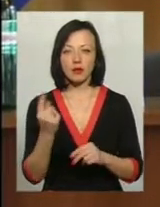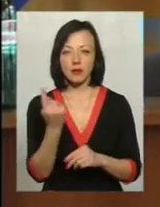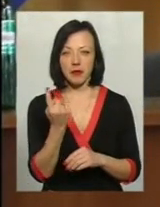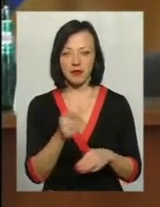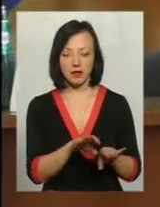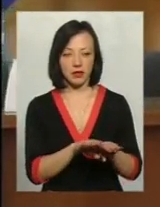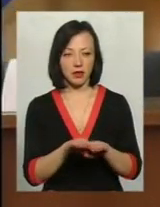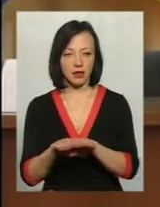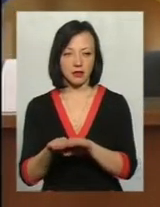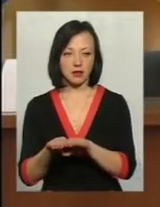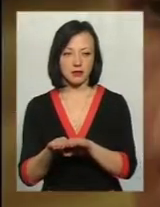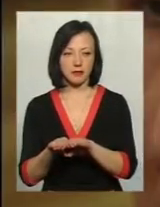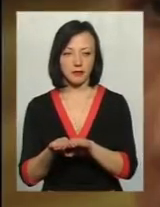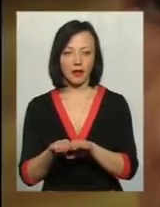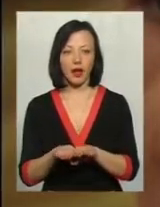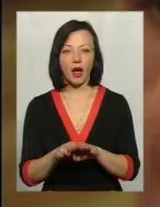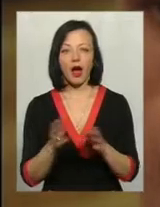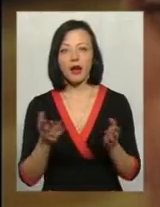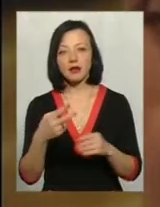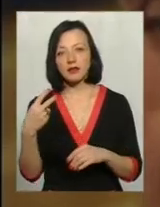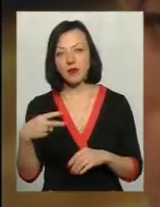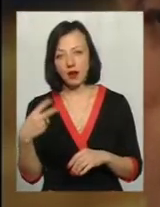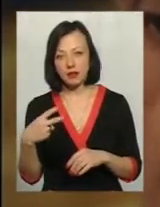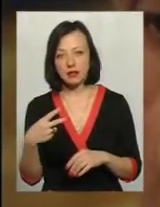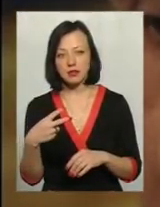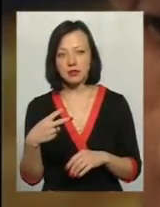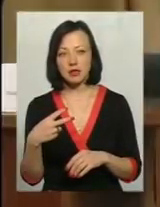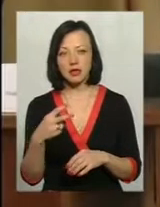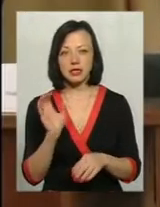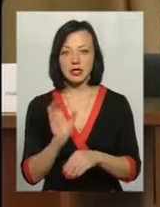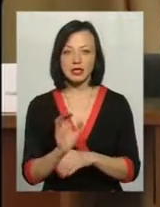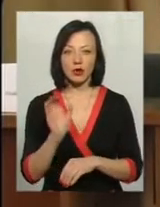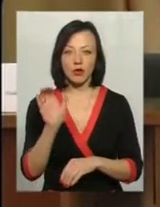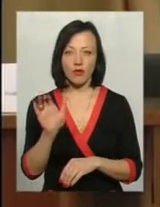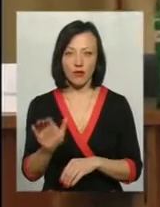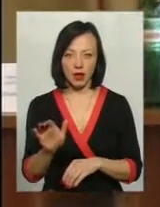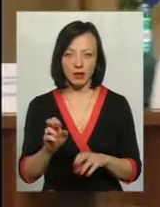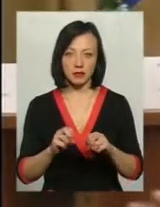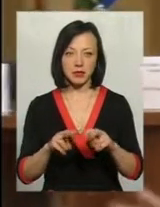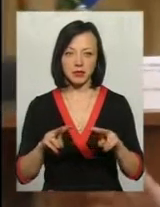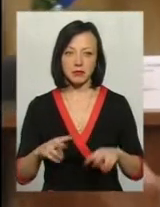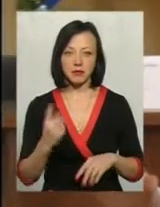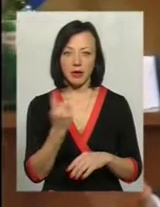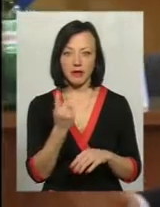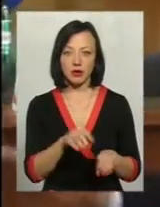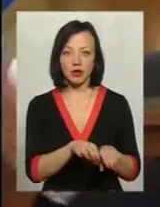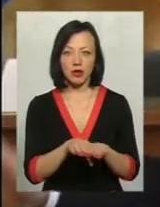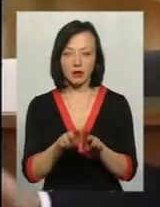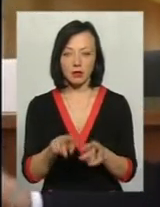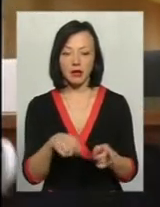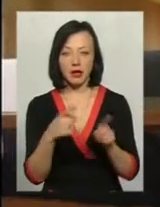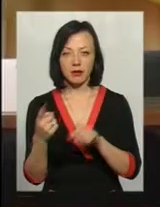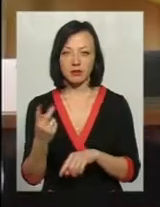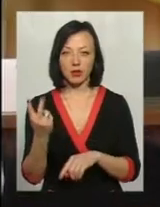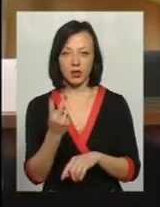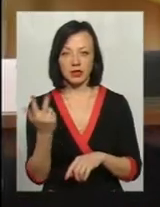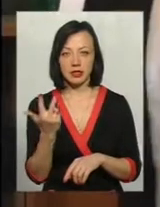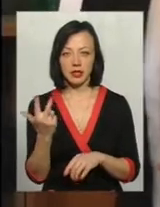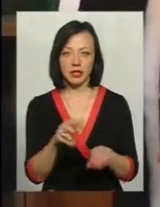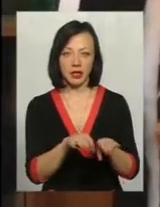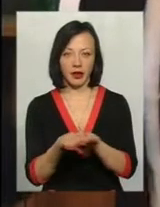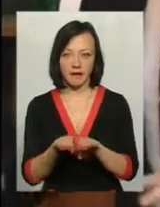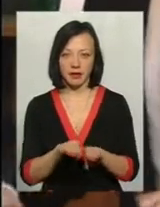ланці. А тільки 20 уже за скеруванням безпосередньо спеціаліста з первинної ланки переходили на вторинний і третинний